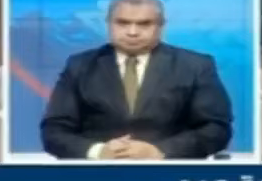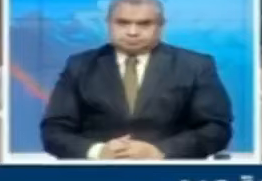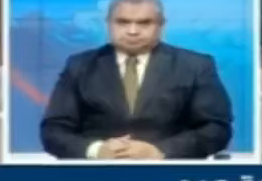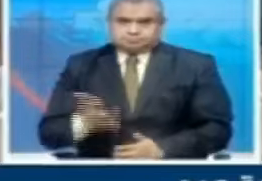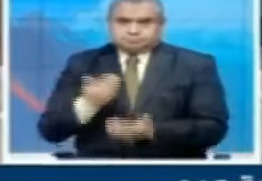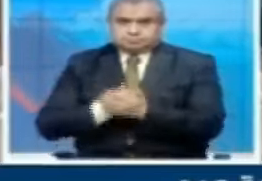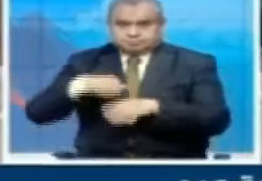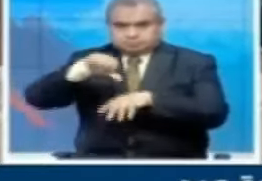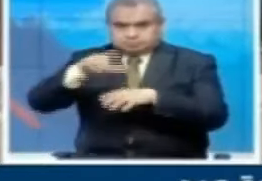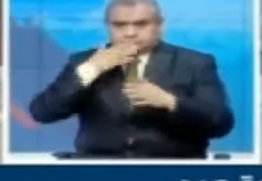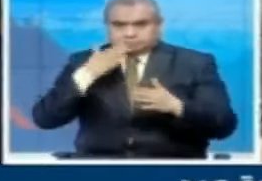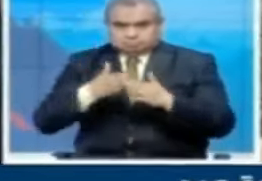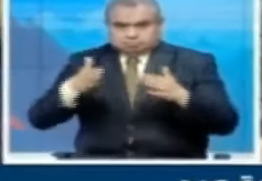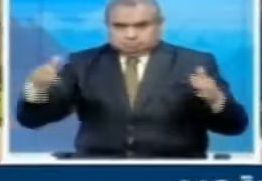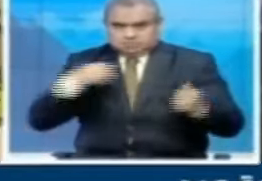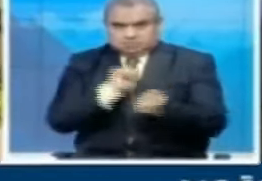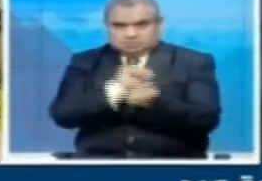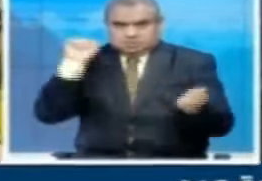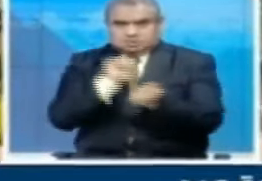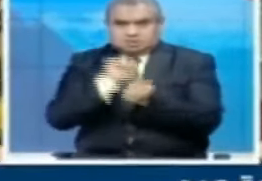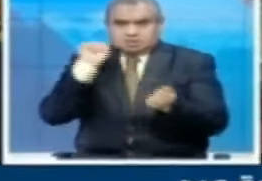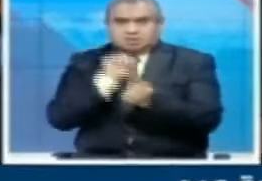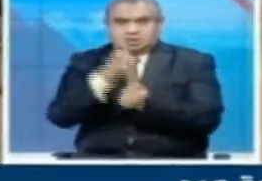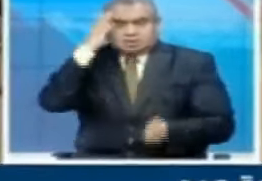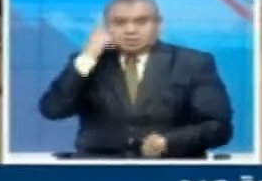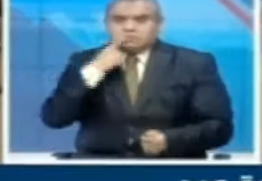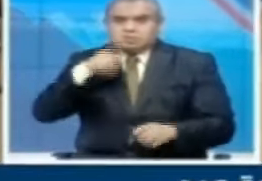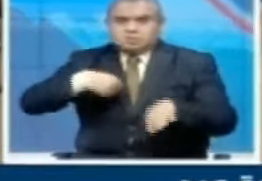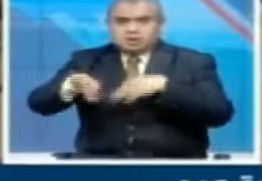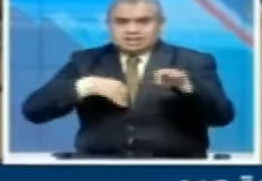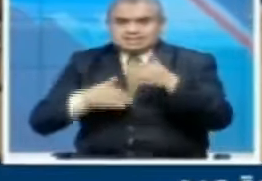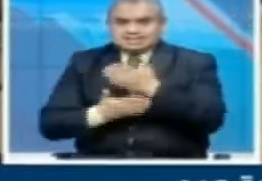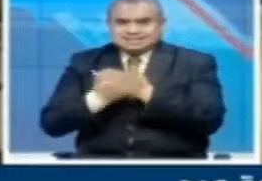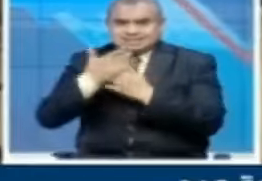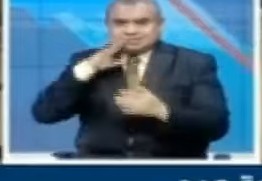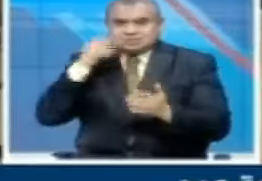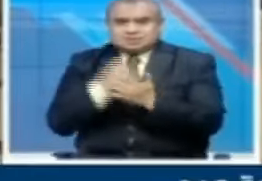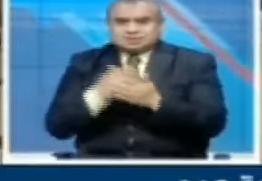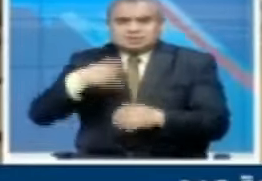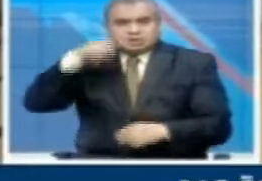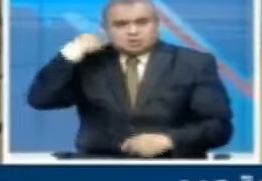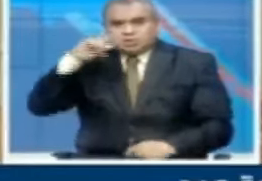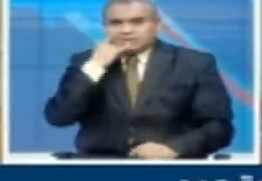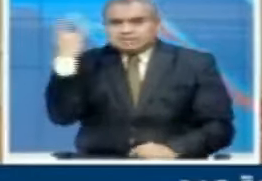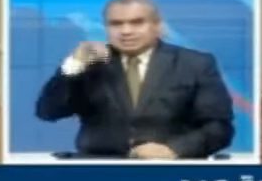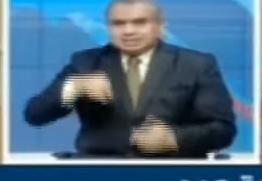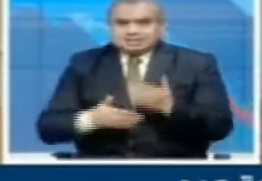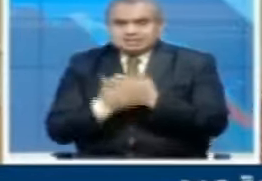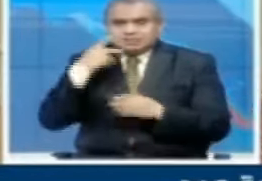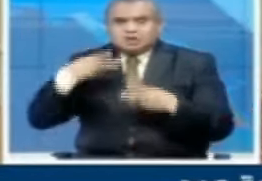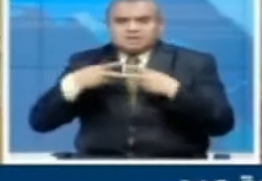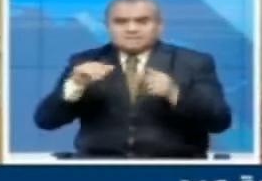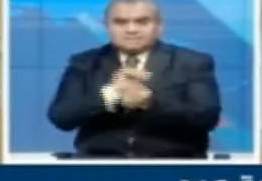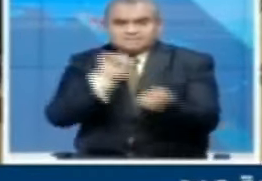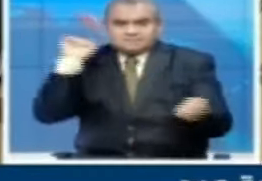لأن التوسع في الإفراج بالعفو أحد أهم أدوات السياسة العقابية الحديثة التي تطبقها وزارة الداخلية، أفرج قطاع